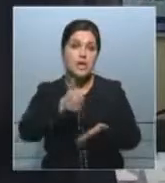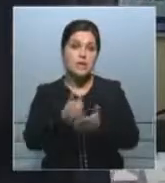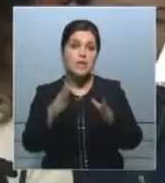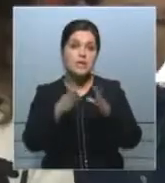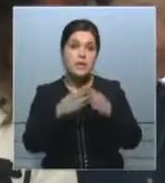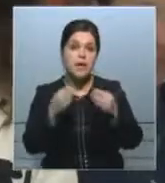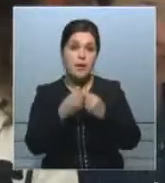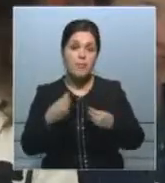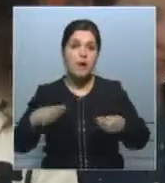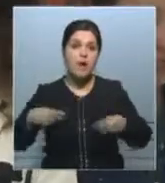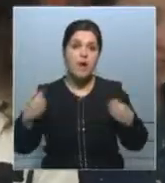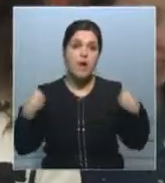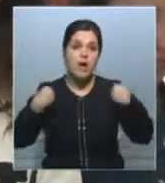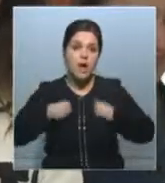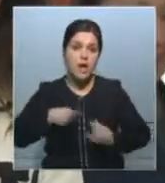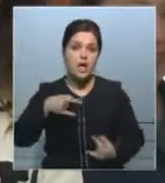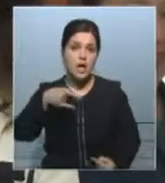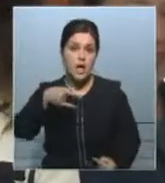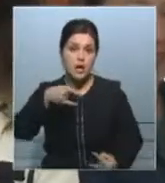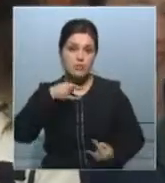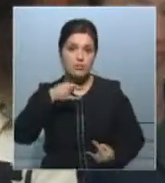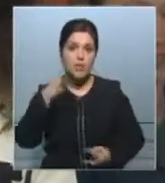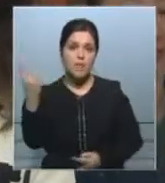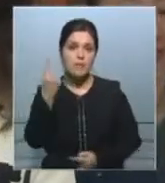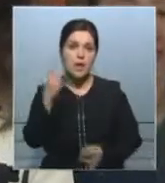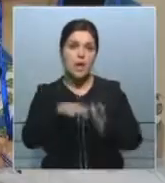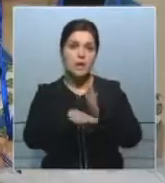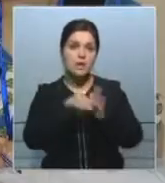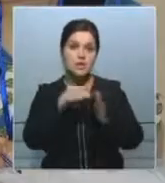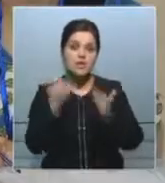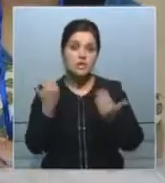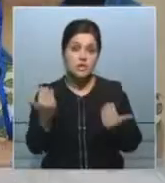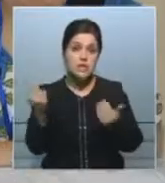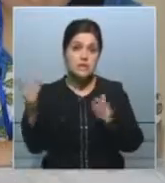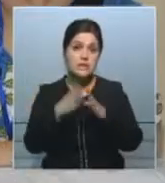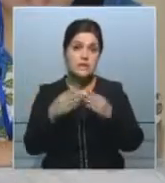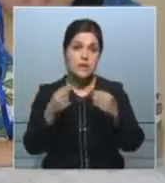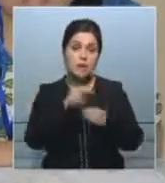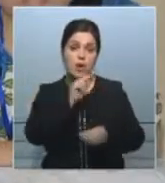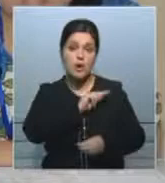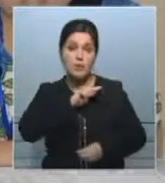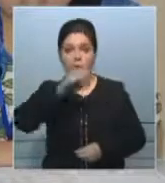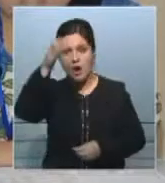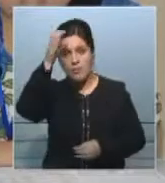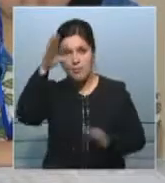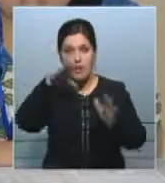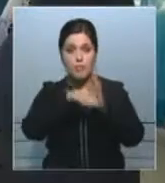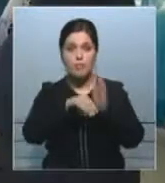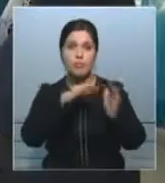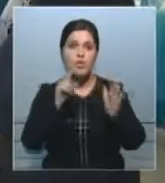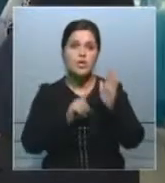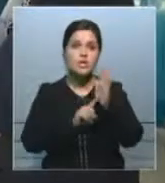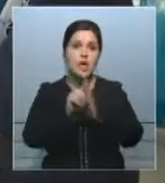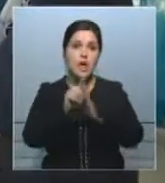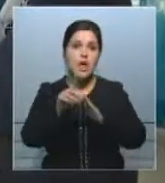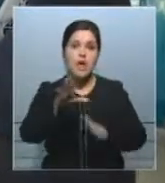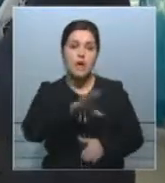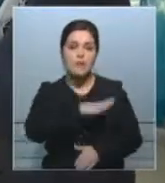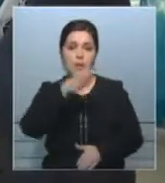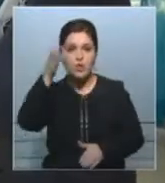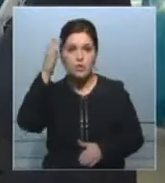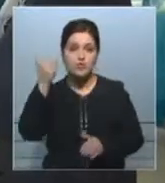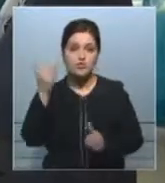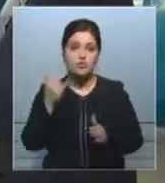должны отдел любимый на парадный костюм и проголосовал первым сейчас в секу от бека вы работают в сфере образования многие начинали с научных